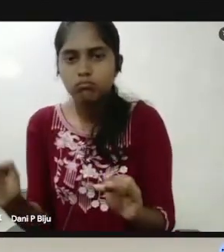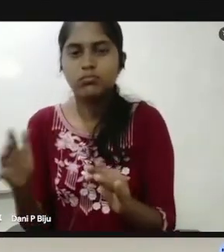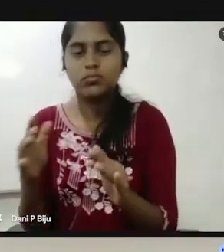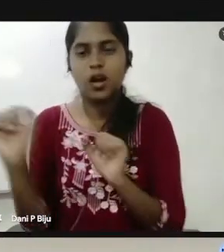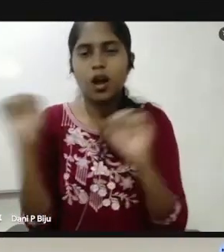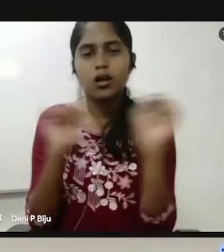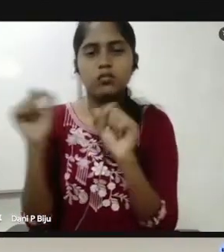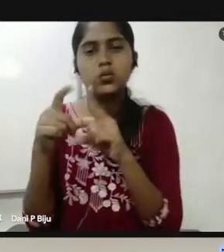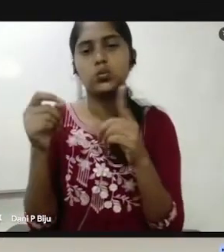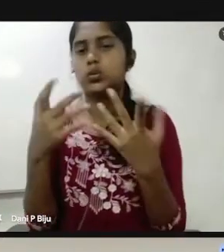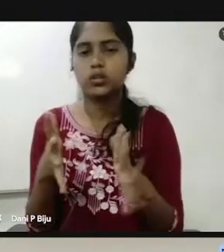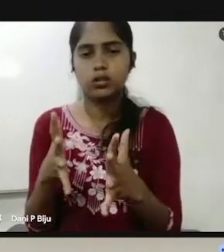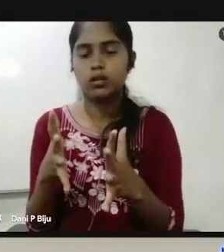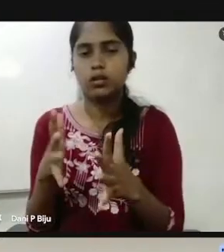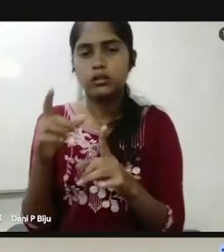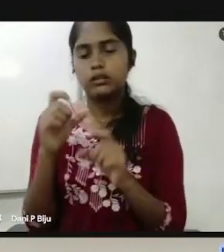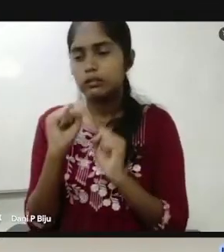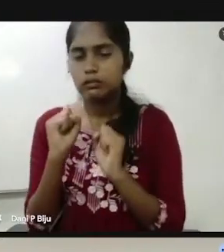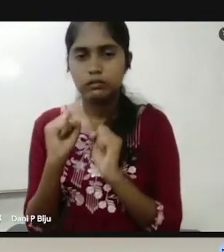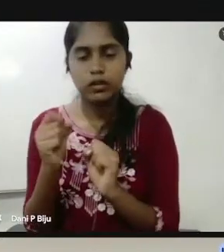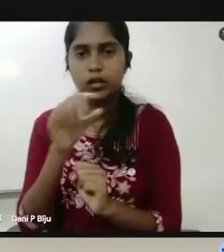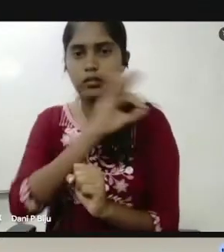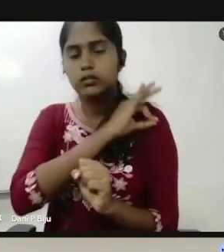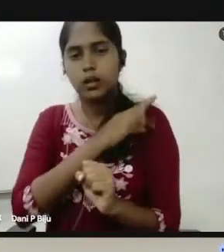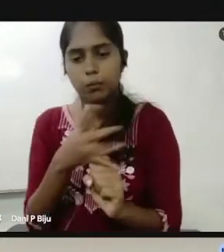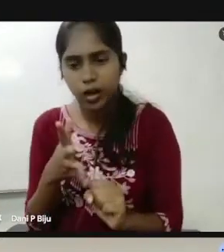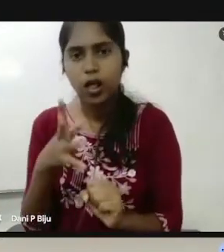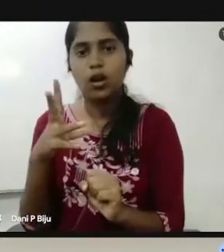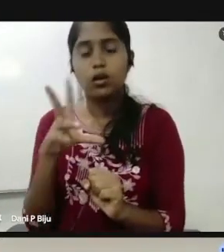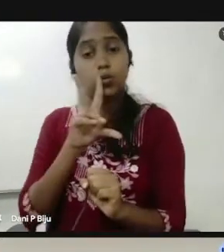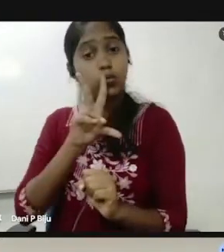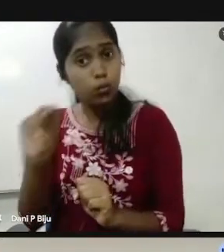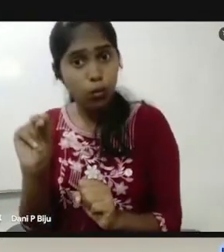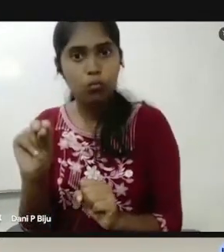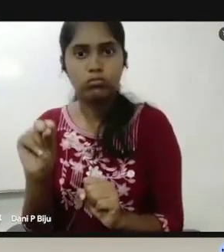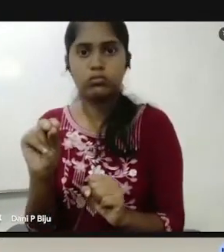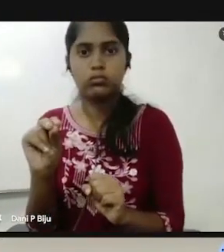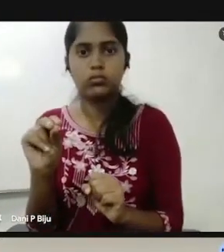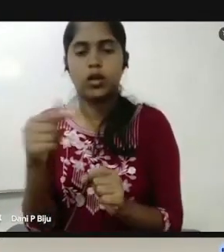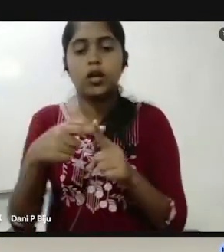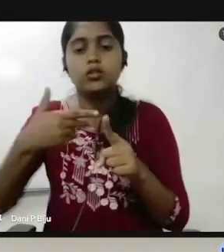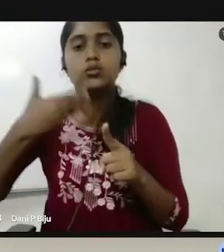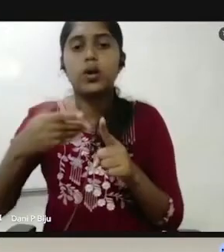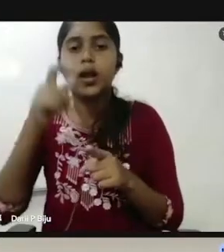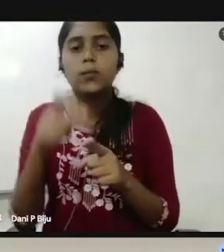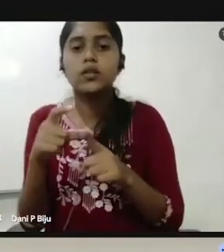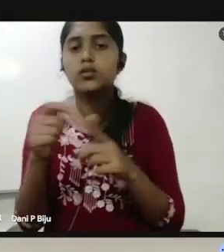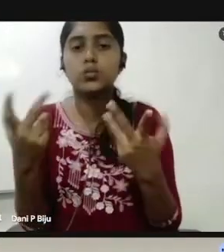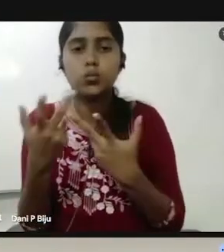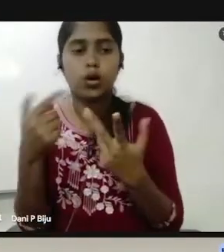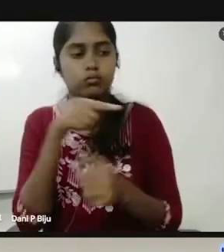ആ ആക്ടിവിറ്റിയുടെ ഡ്യൂറേഷൻ നമുക്ക് കൂട്ടിക്കൊണ്ടുവരും. ഹി വിൽ ഇവൻച്വലി അണ്ടർസ്റ്റാൻഡ് ദാറ്റ് ഓക്കെ ഇത് ഞാൻ ഇച്ചിരി നേരം ചെയ്താൽ എനിക്ക് കുറെ നേരം ഇത്